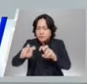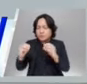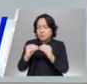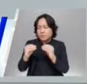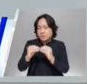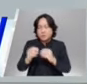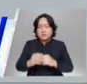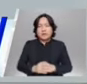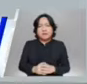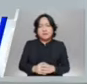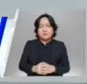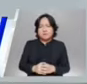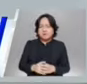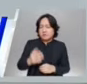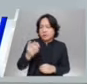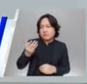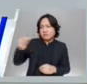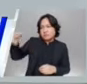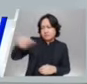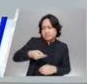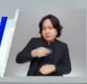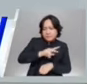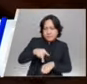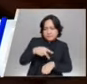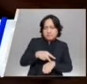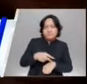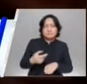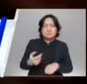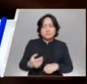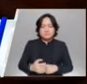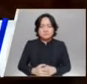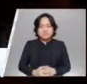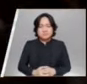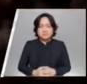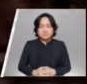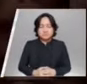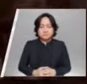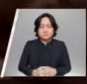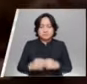Pilipinas yung mga uranium na yan. Para sa GMA